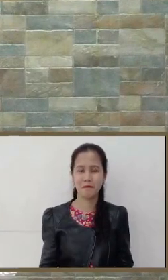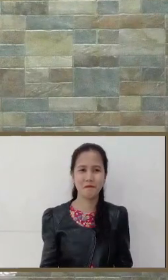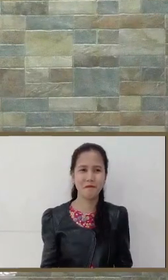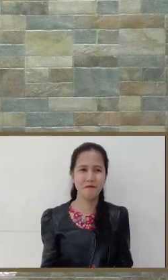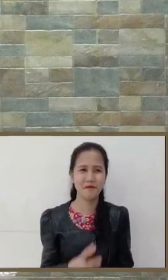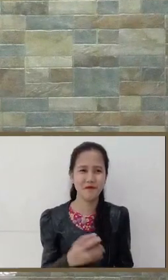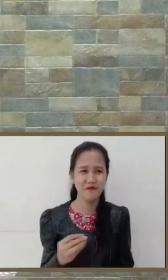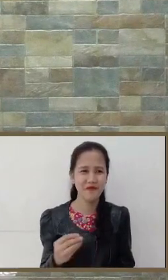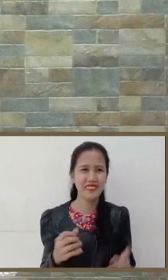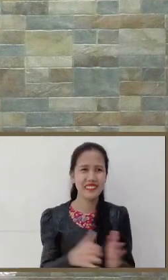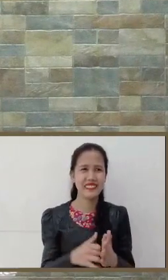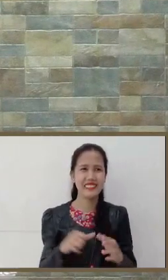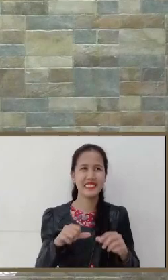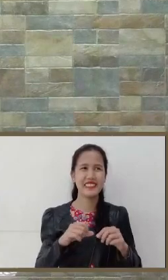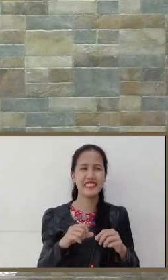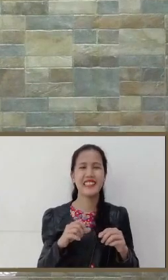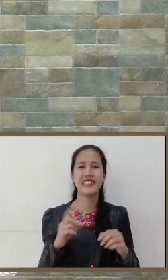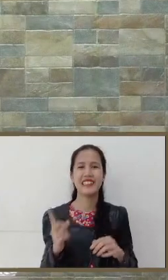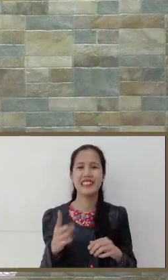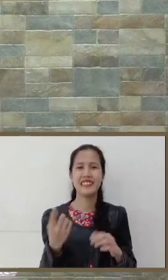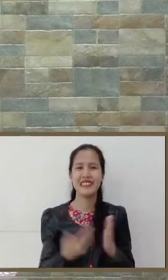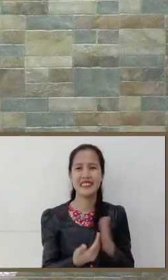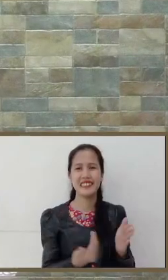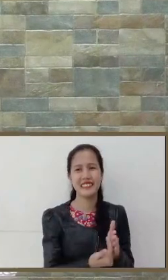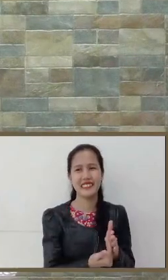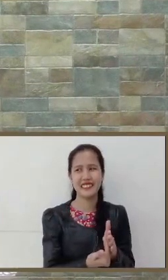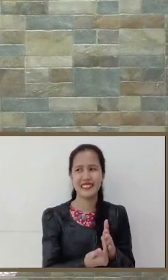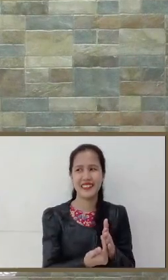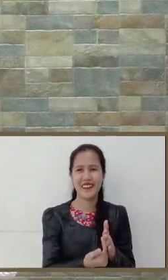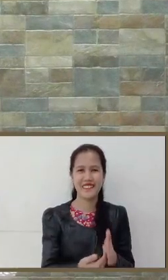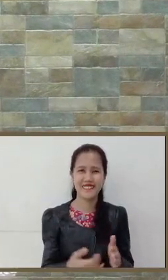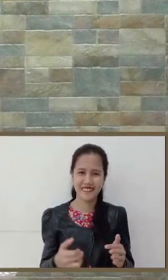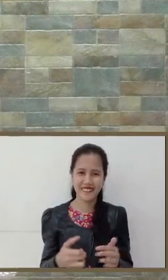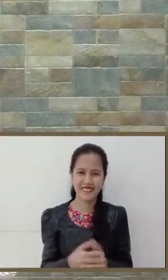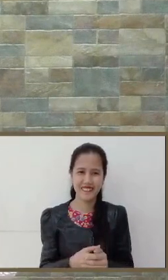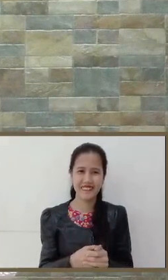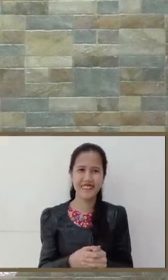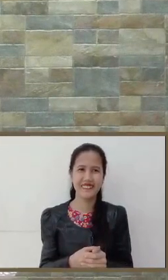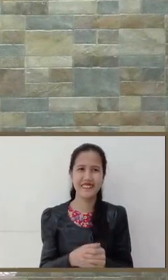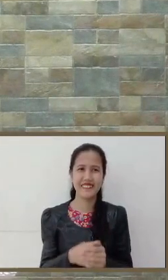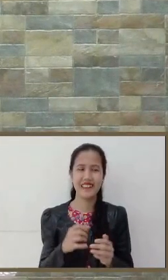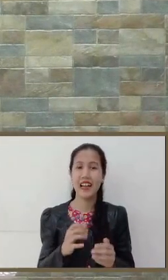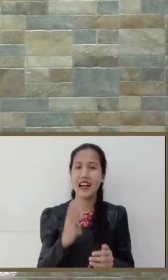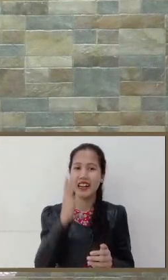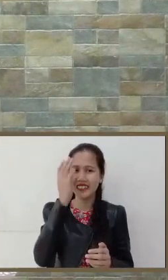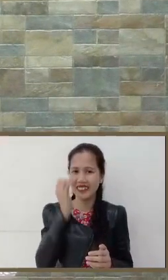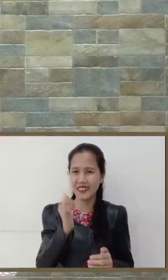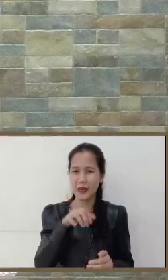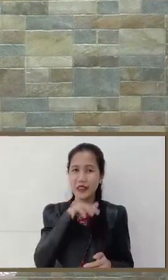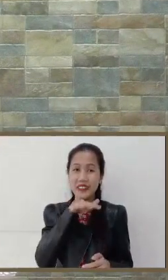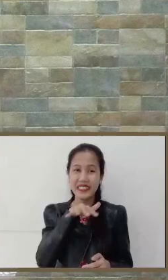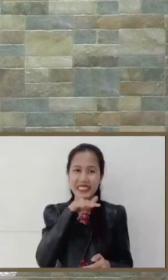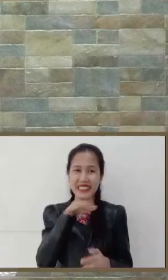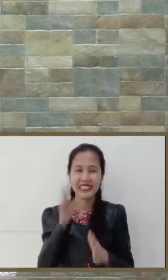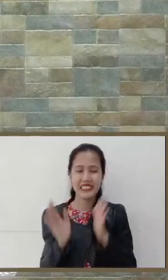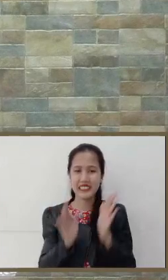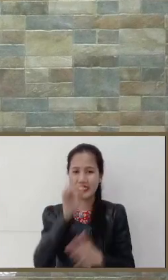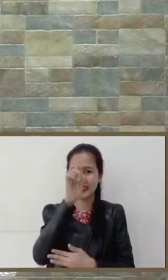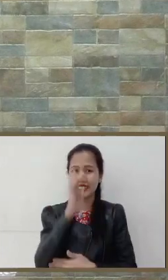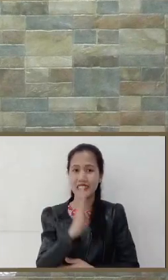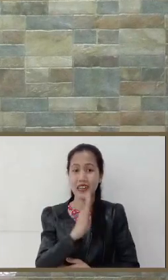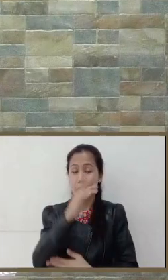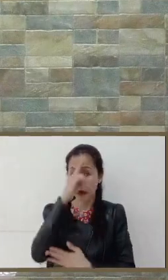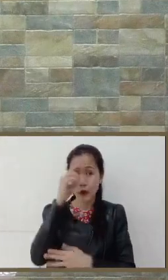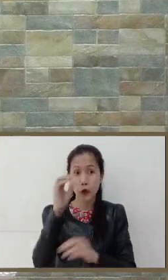pagpapatunay lamang po yun na hindi talaga Diyos ang ating pinaglilingkuran. Mga kapatid, ang sarap paglingkod sa Diyos. Hindi mo na kailangan pa ng position para maglingkod ka sa